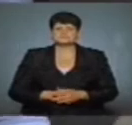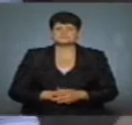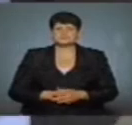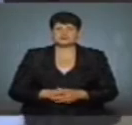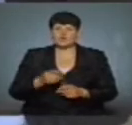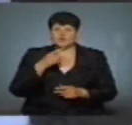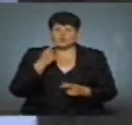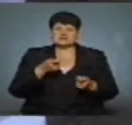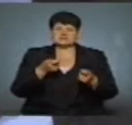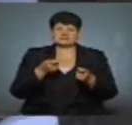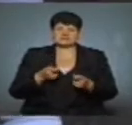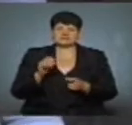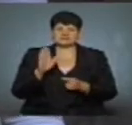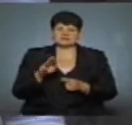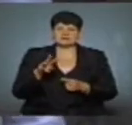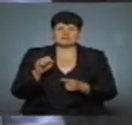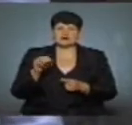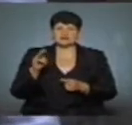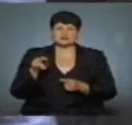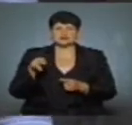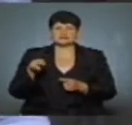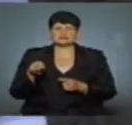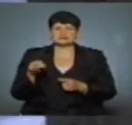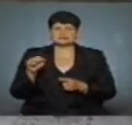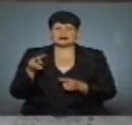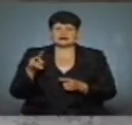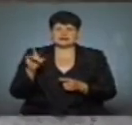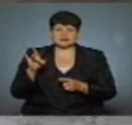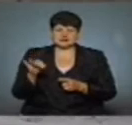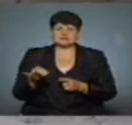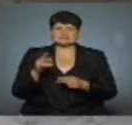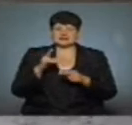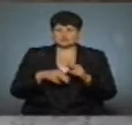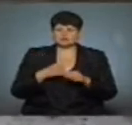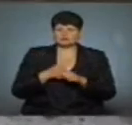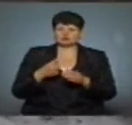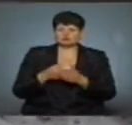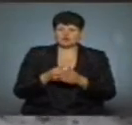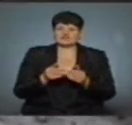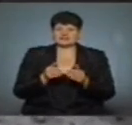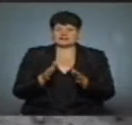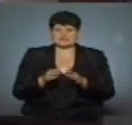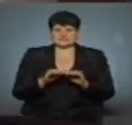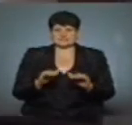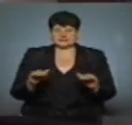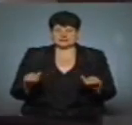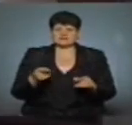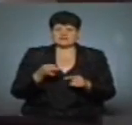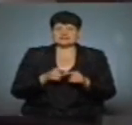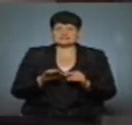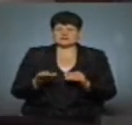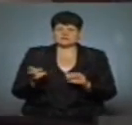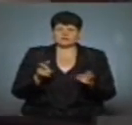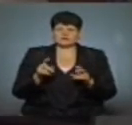За словами завідувачки Валентини Машталір, завершать роботу до відкриття садка. Цей садок відвідує 110 дітей, тут